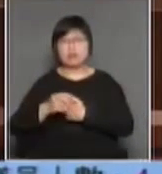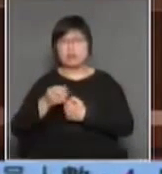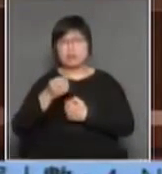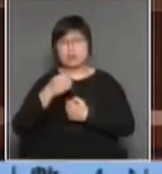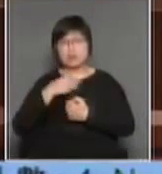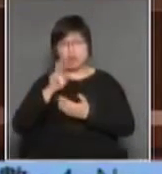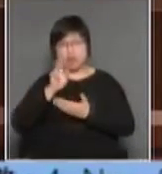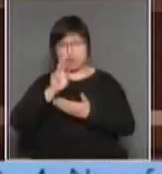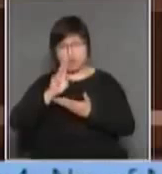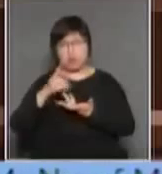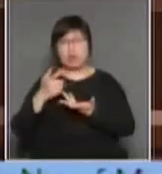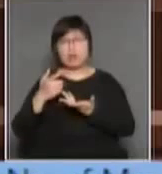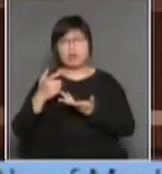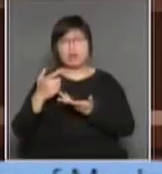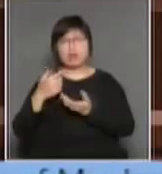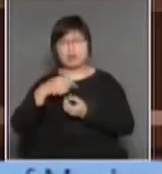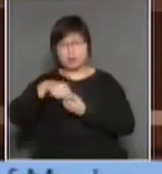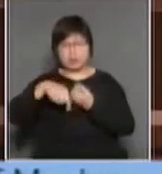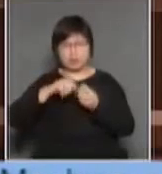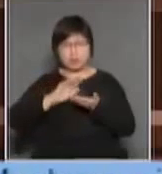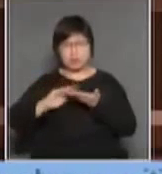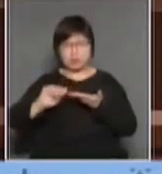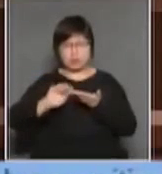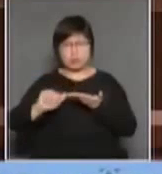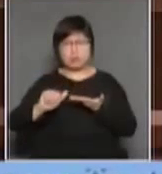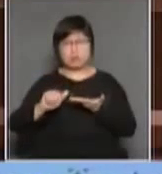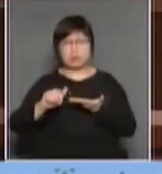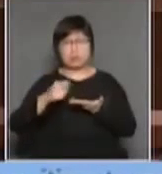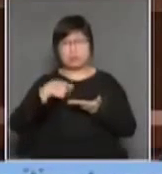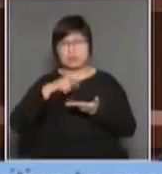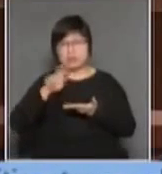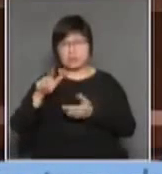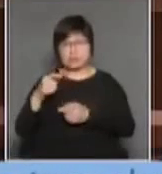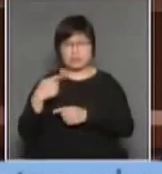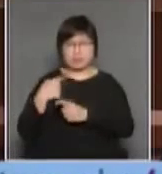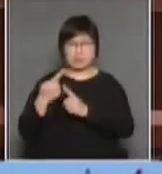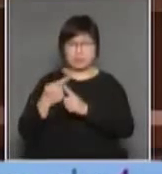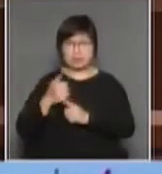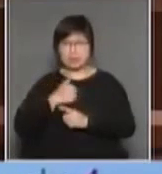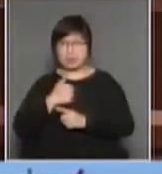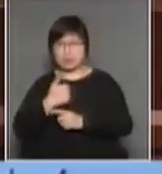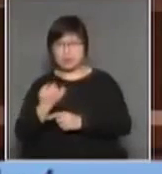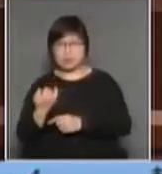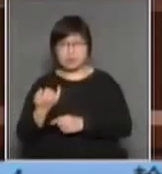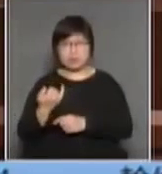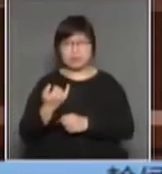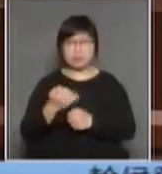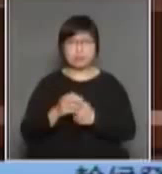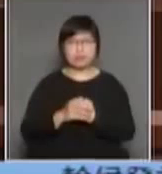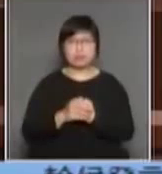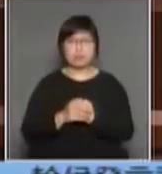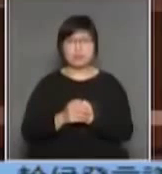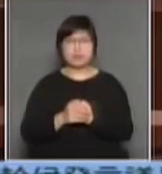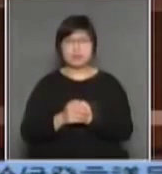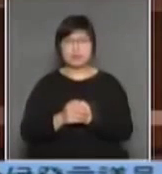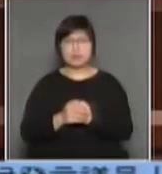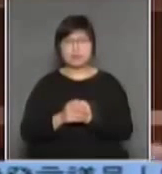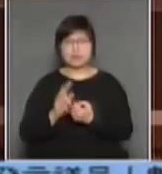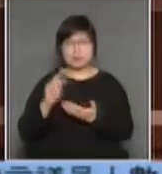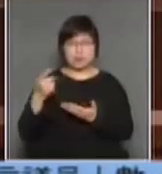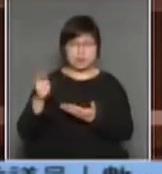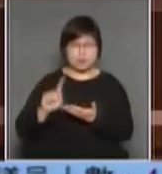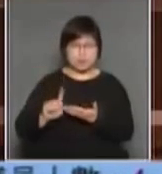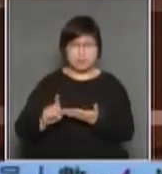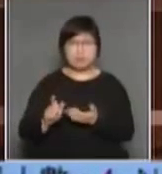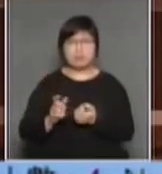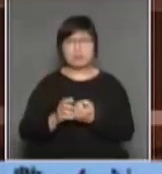問題，和其他環境衛生的問題上面，我們的資源是不是足夠，以及是可以怎樣改善。